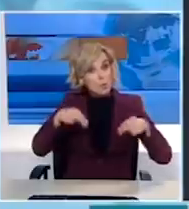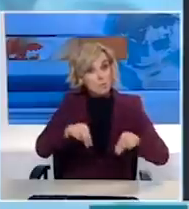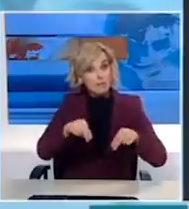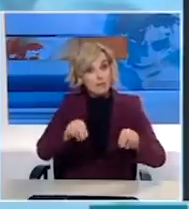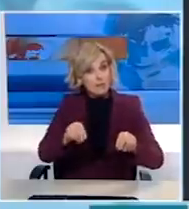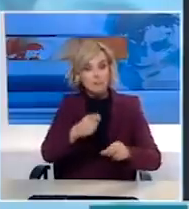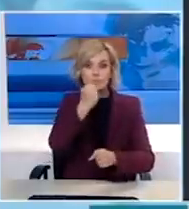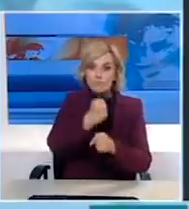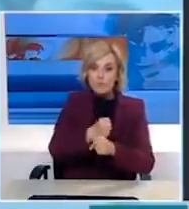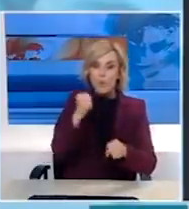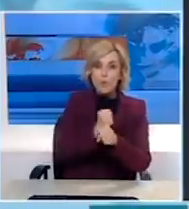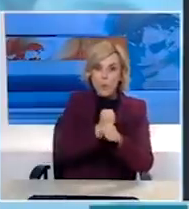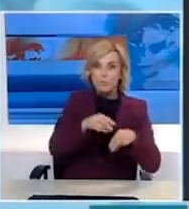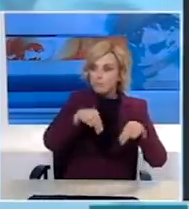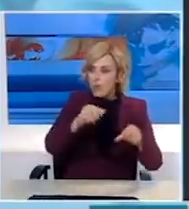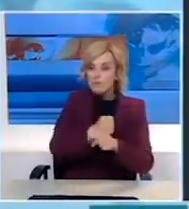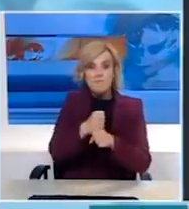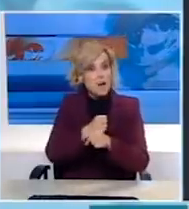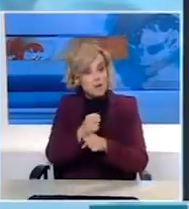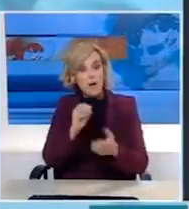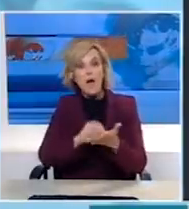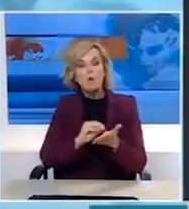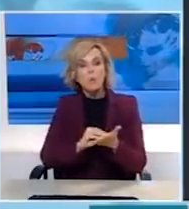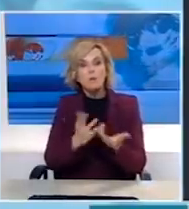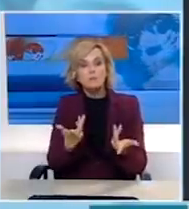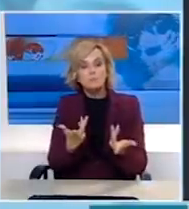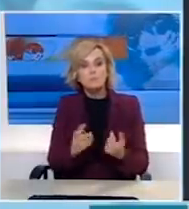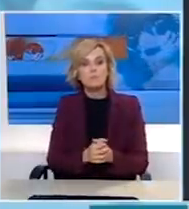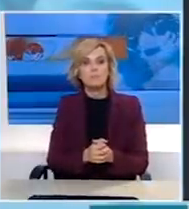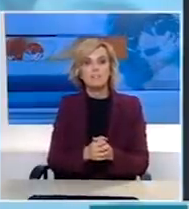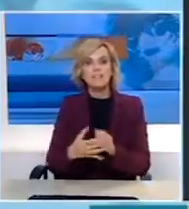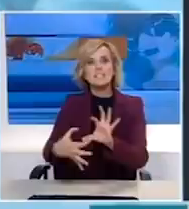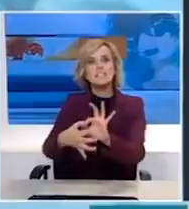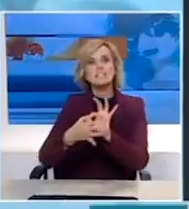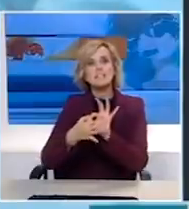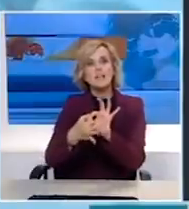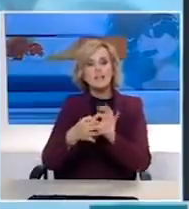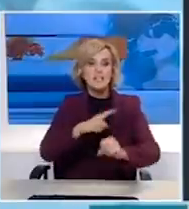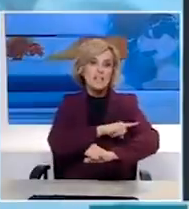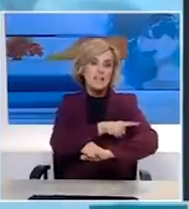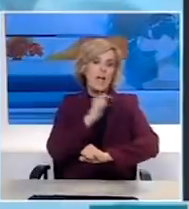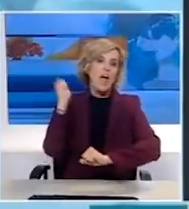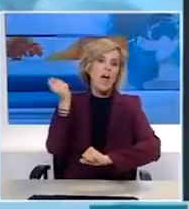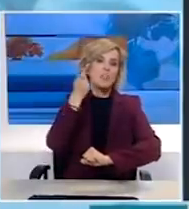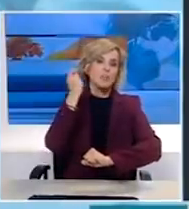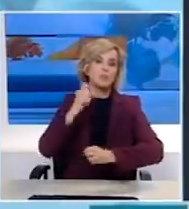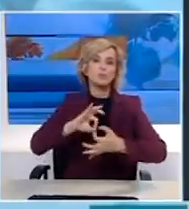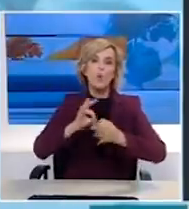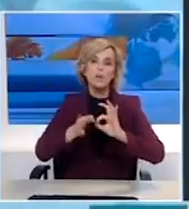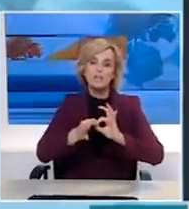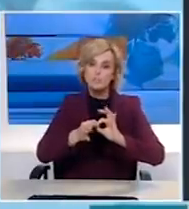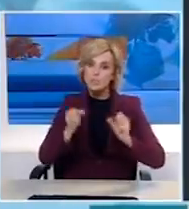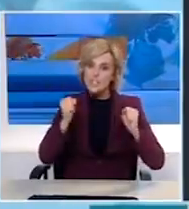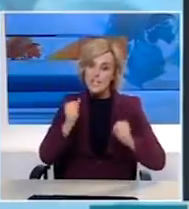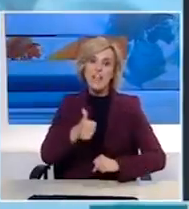τους και παρέχουν υπηρεσίες υγείας, είναι οι συμβεβλημένοι γιατροί του Εθνικού Οργανισμού Παροχής Υπηρεσιών Υγείας,